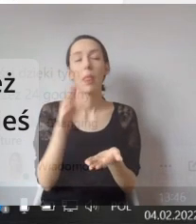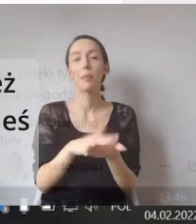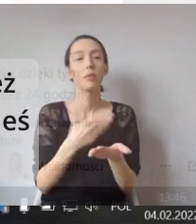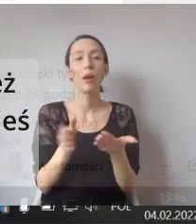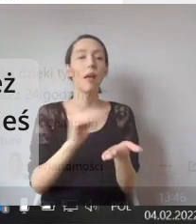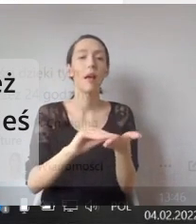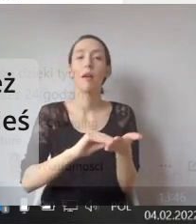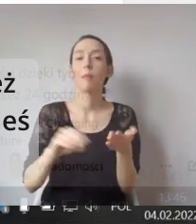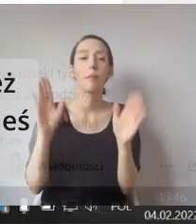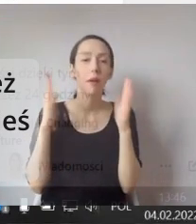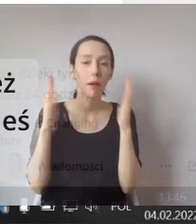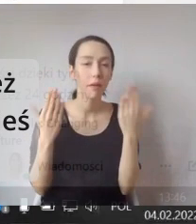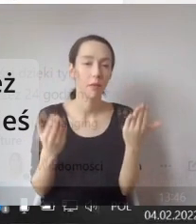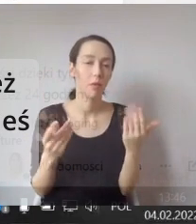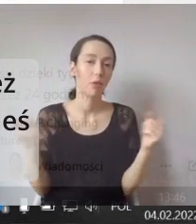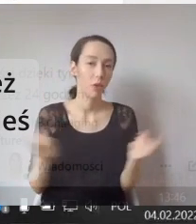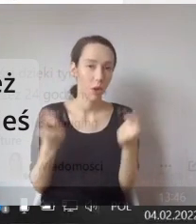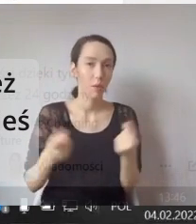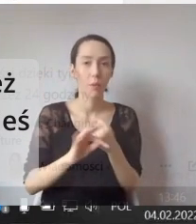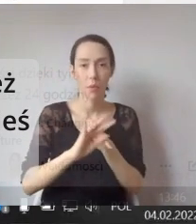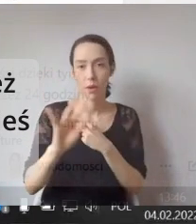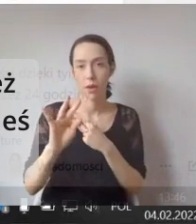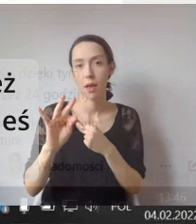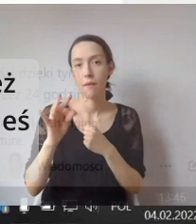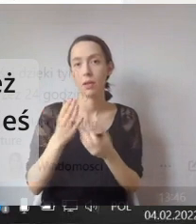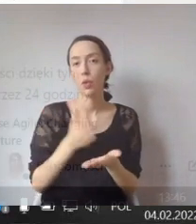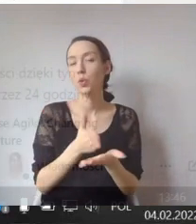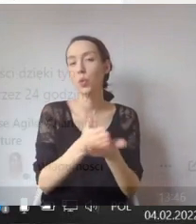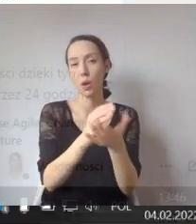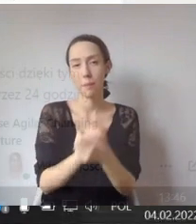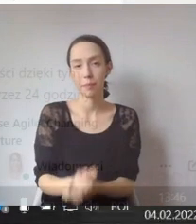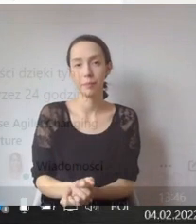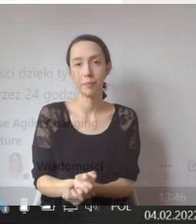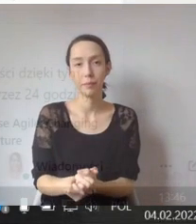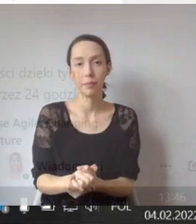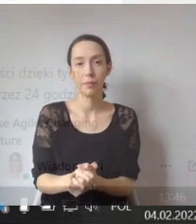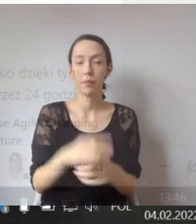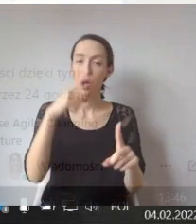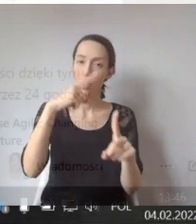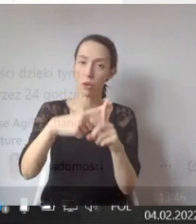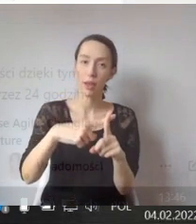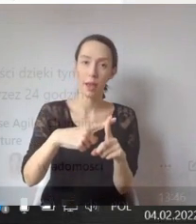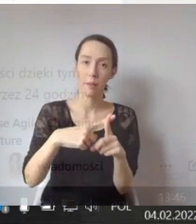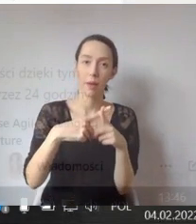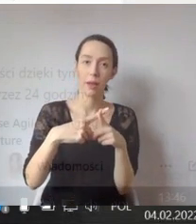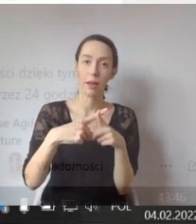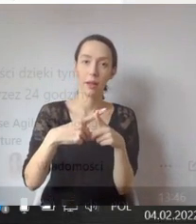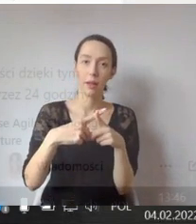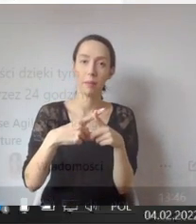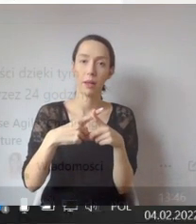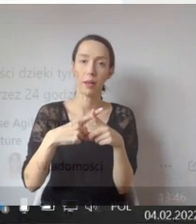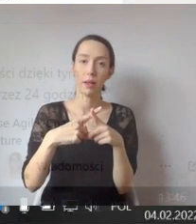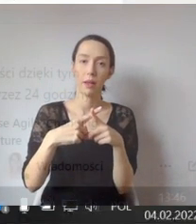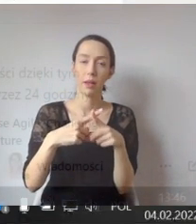wiem, jakieś tam Wasze usługi bądź produkty. I teraz tak, dodajemy, klikając w plusik